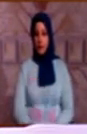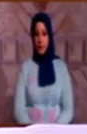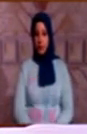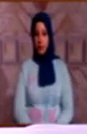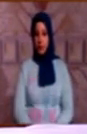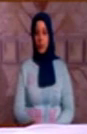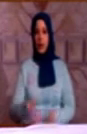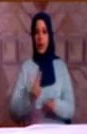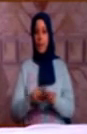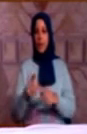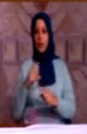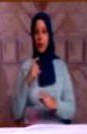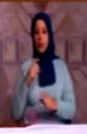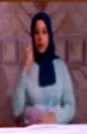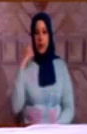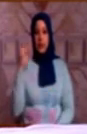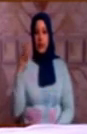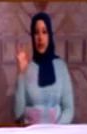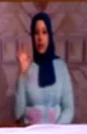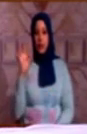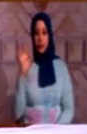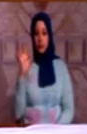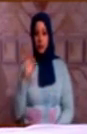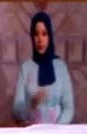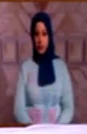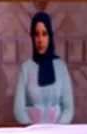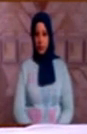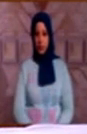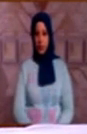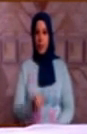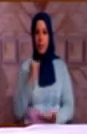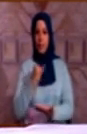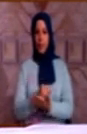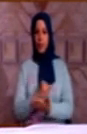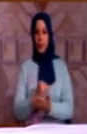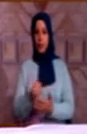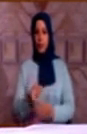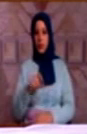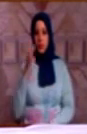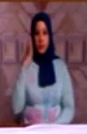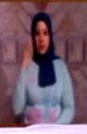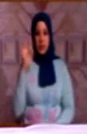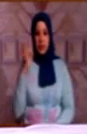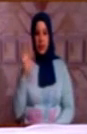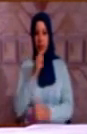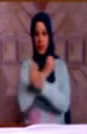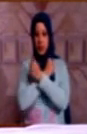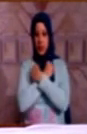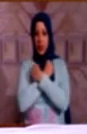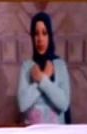حاصلين على درجه 95% من الدرجه الكليه في ماده التاريخ